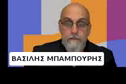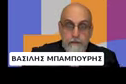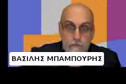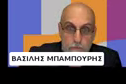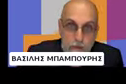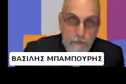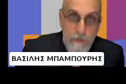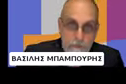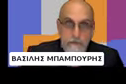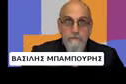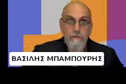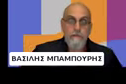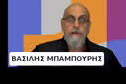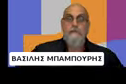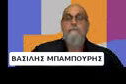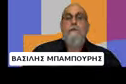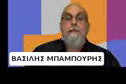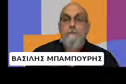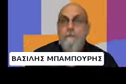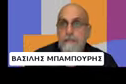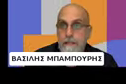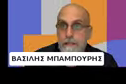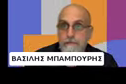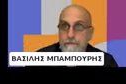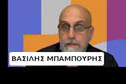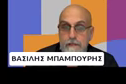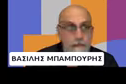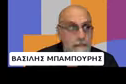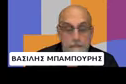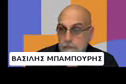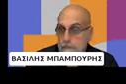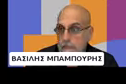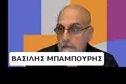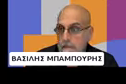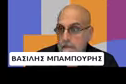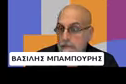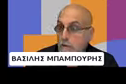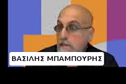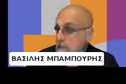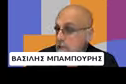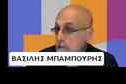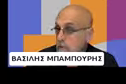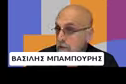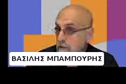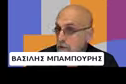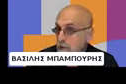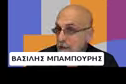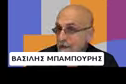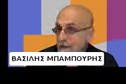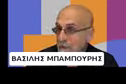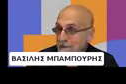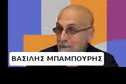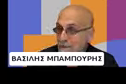Τέλεια. Σωτήρη, σε ευχαριστούμε πάρα πολύ. Η βοήθειά σας με τον Παναγιώτη ήταν εξαιρετική. Δηλαδή, μας ξεκολλήσατε, να το πω έτσι πολύ